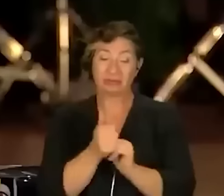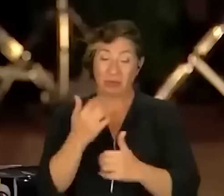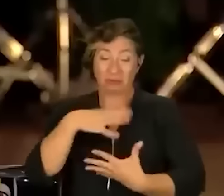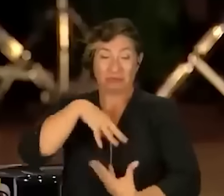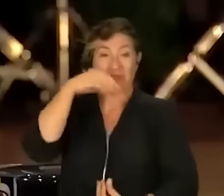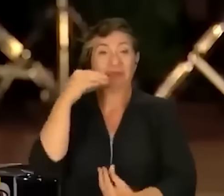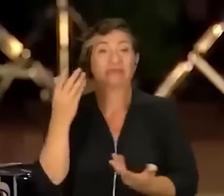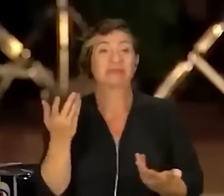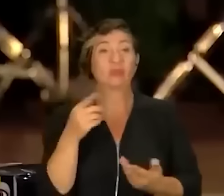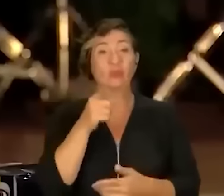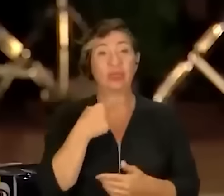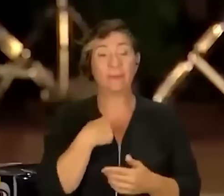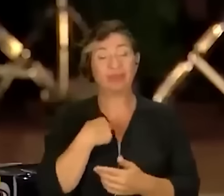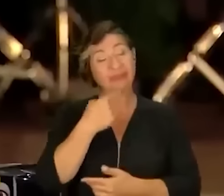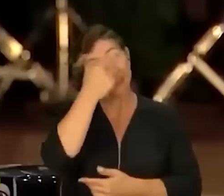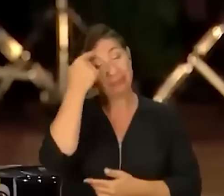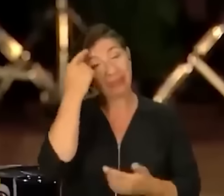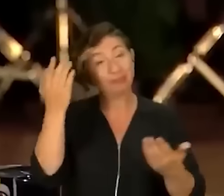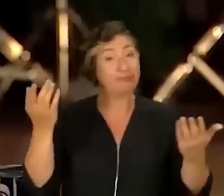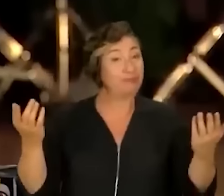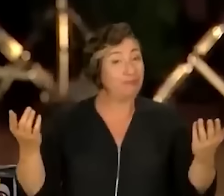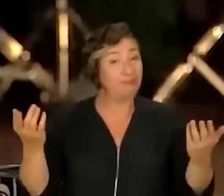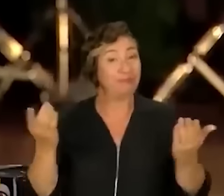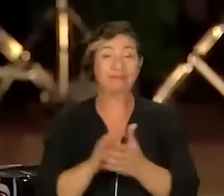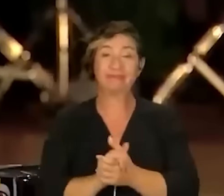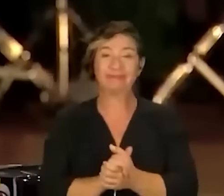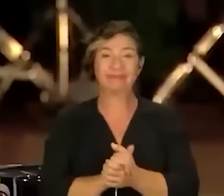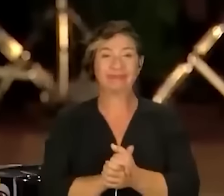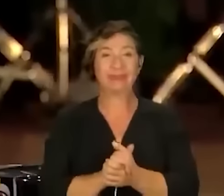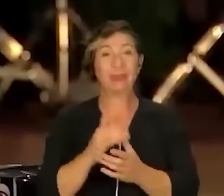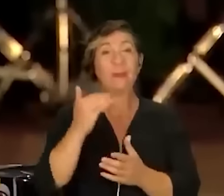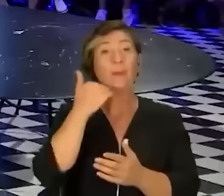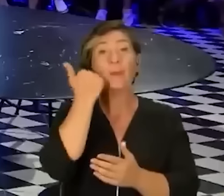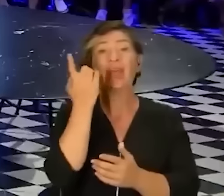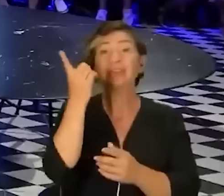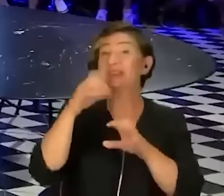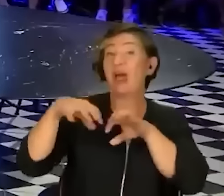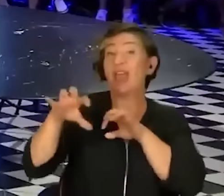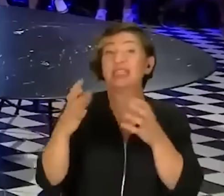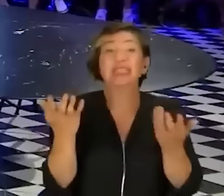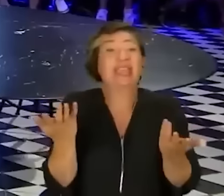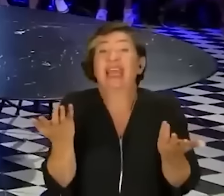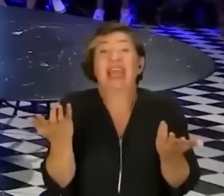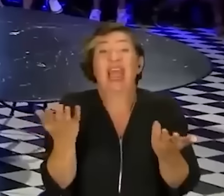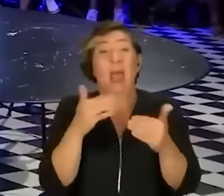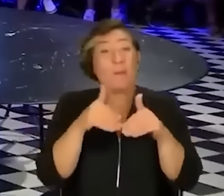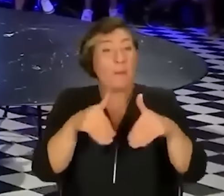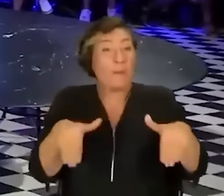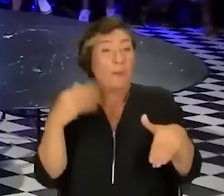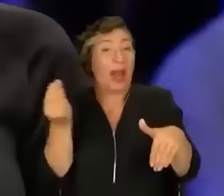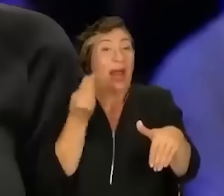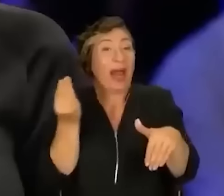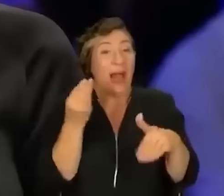casual. İşte bu da benim bahtım. Bu da benim bahtım. Beyaz'ın ne özelliği var? En mini etekler